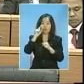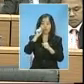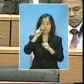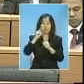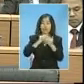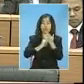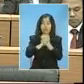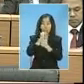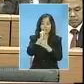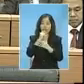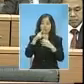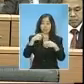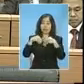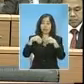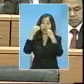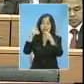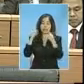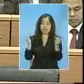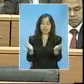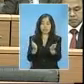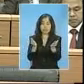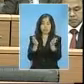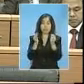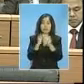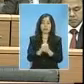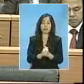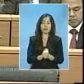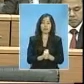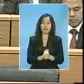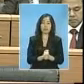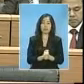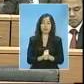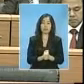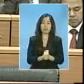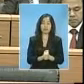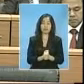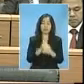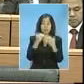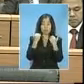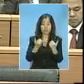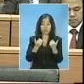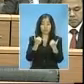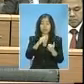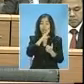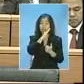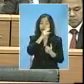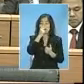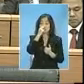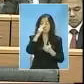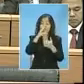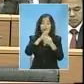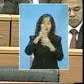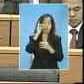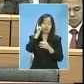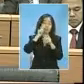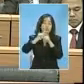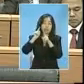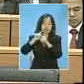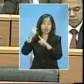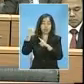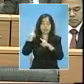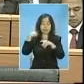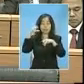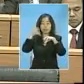ผมให้การสนับสนุนเต็มที่ครับท่านอาธานครับวันนี้ถ้าเราไปดูข่าวต่างๆในหลายนิ